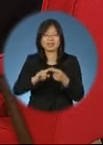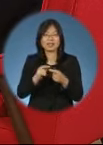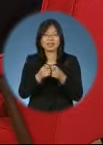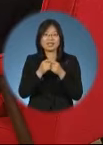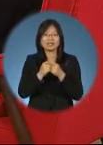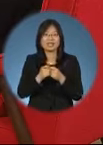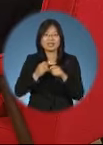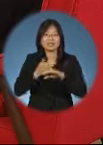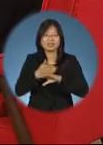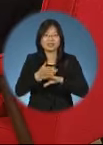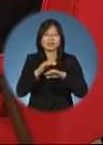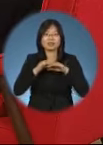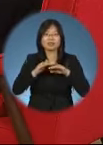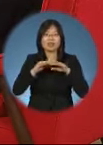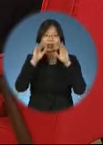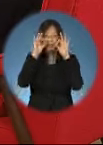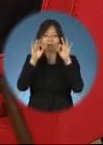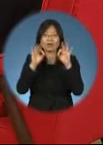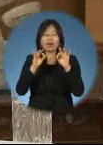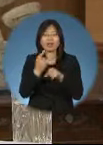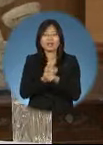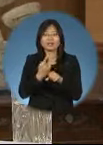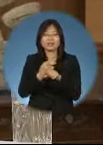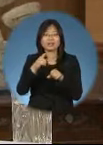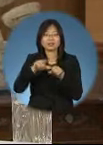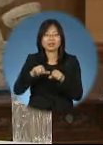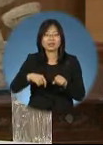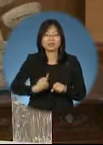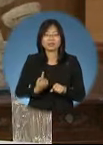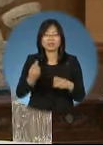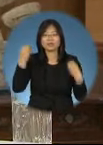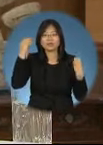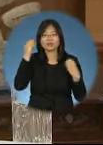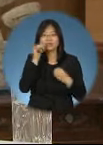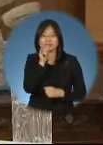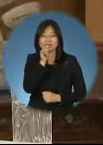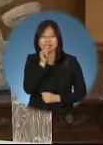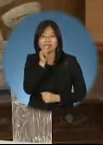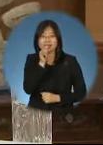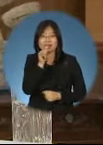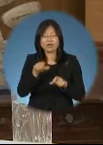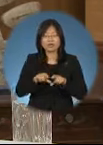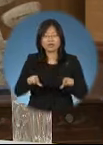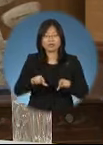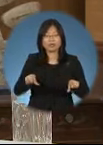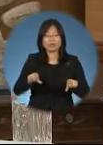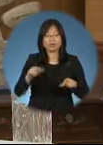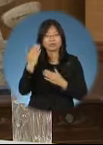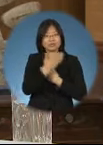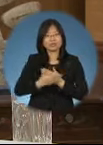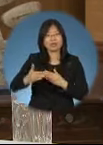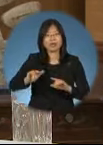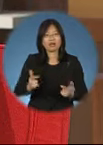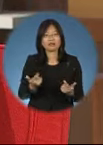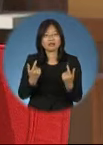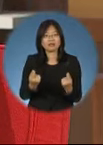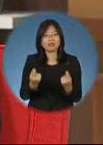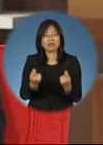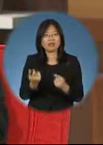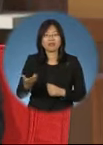얘기를 풀어보도록 네, 하고. 그러죠. 한 시간을 혼자 춤을 추신다. 예. 그 보통 체력이 아니잖아요. 그런데,